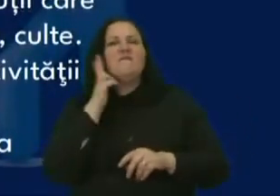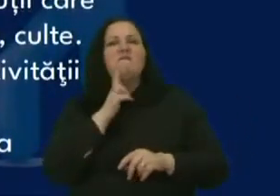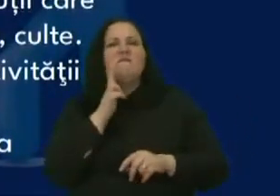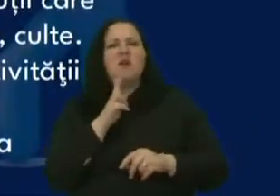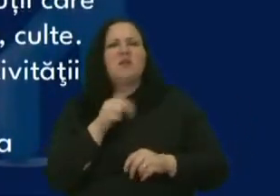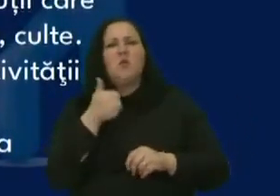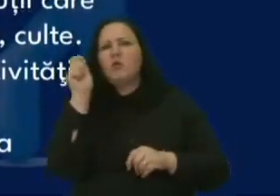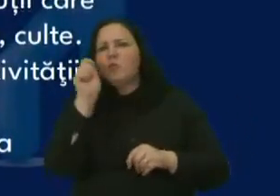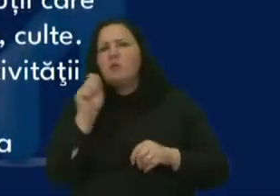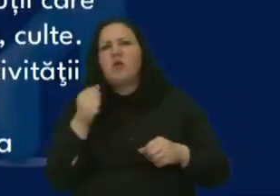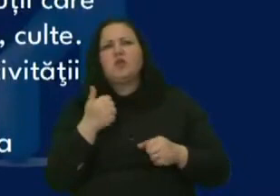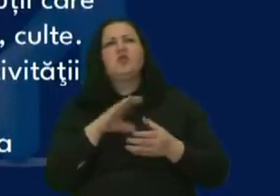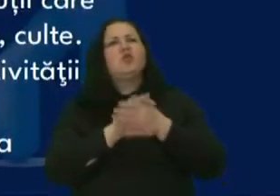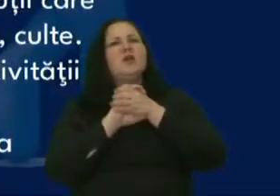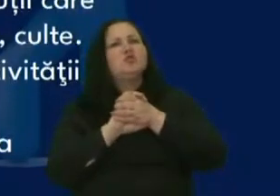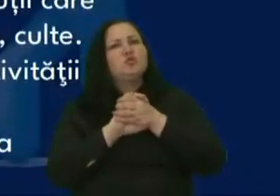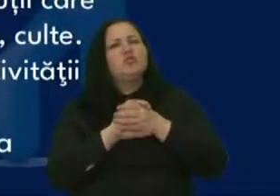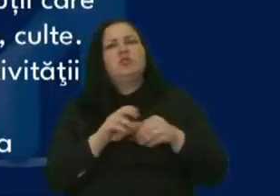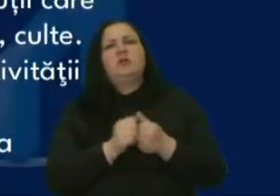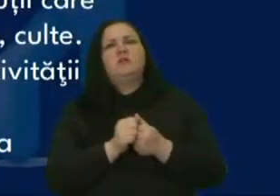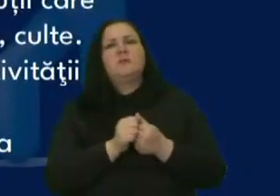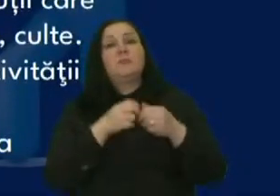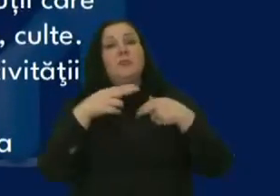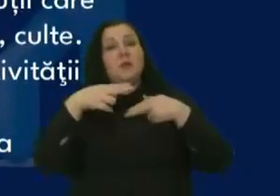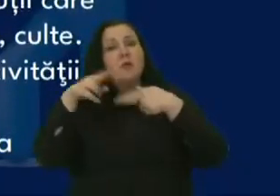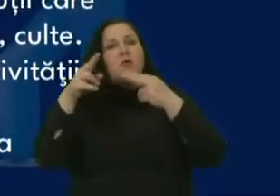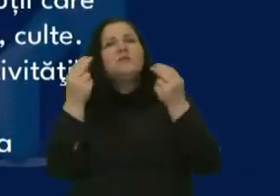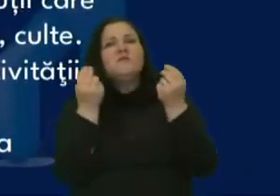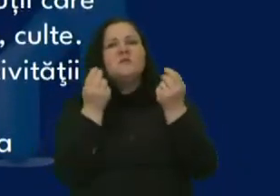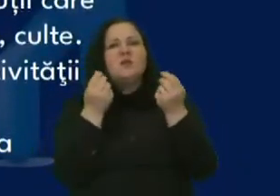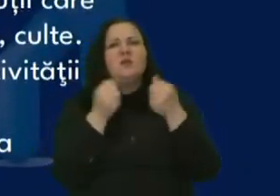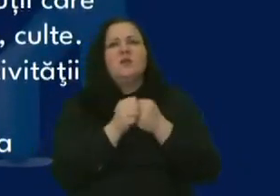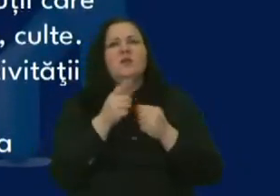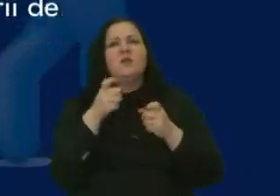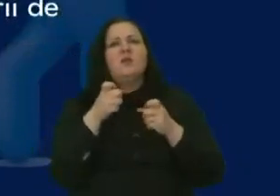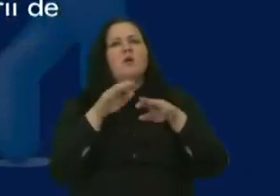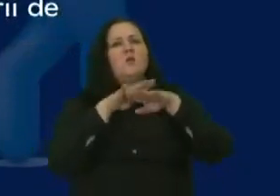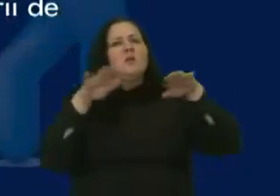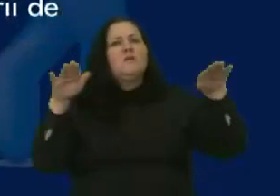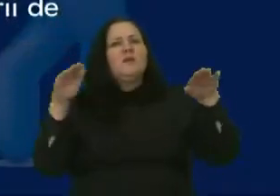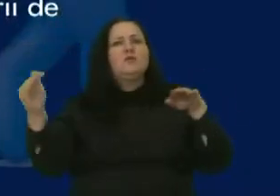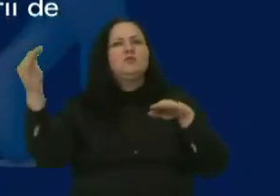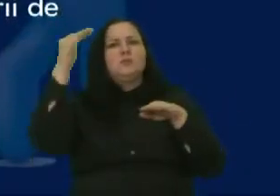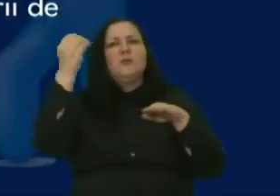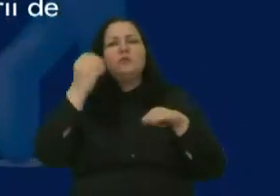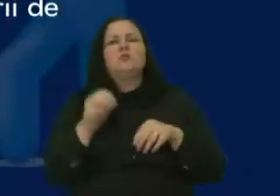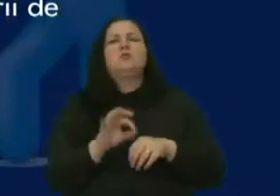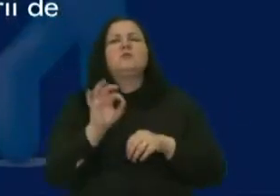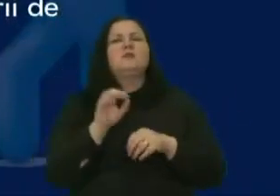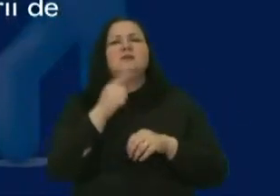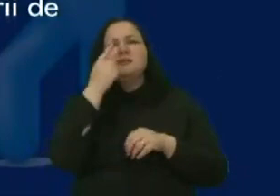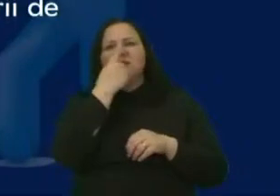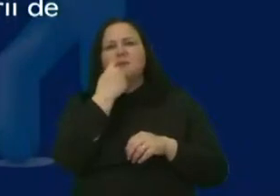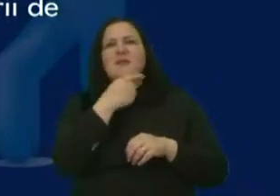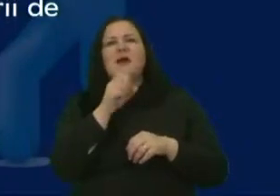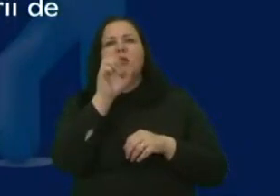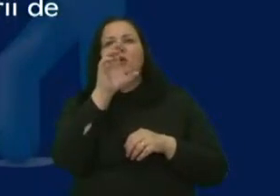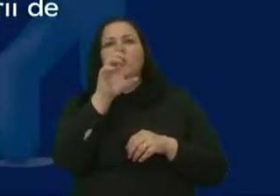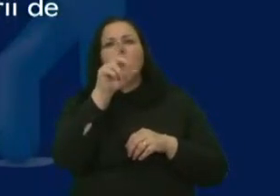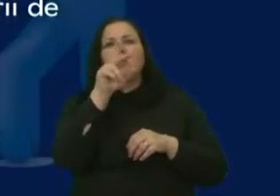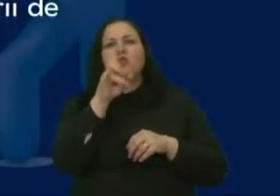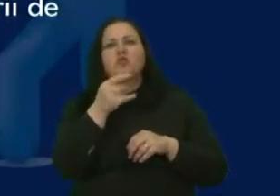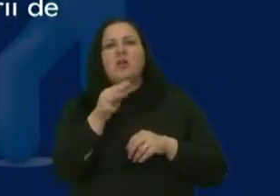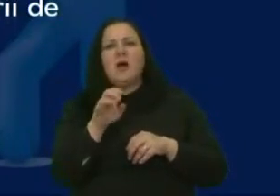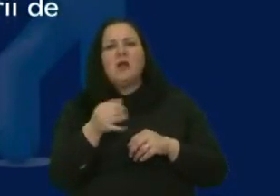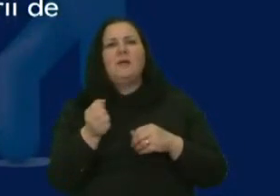pe care îl Considerăm ca atare continuarea finanțării la un nivel superior pentru Spitalul Municipal Cluj anea concursul pentru